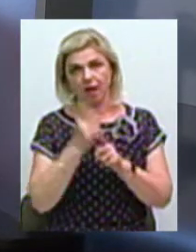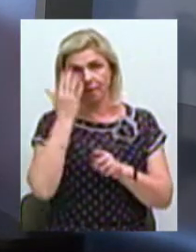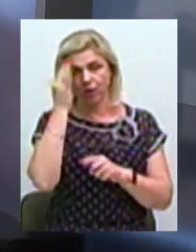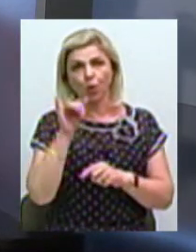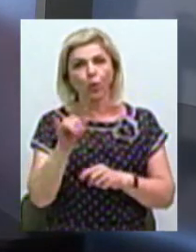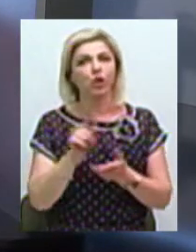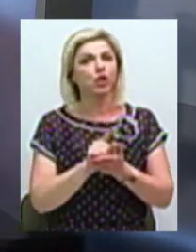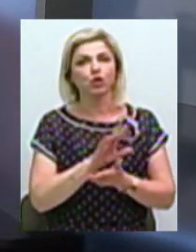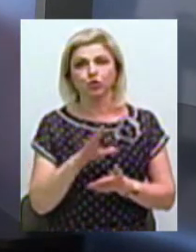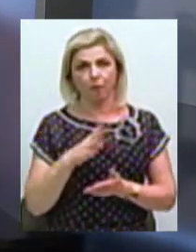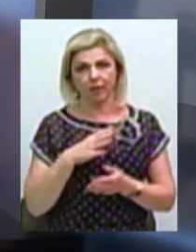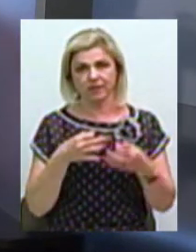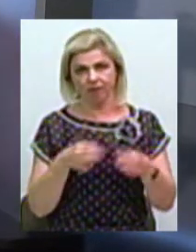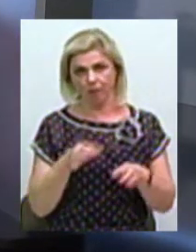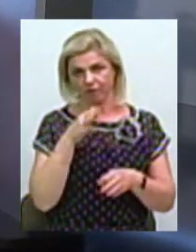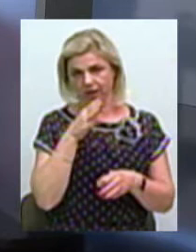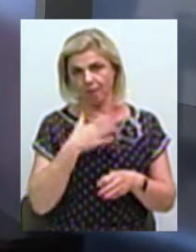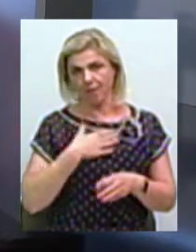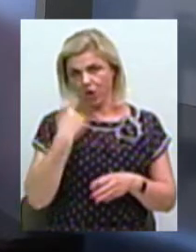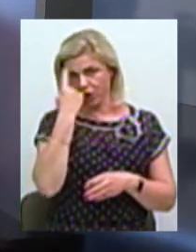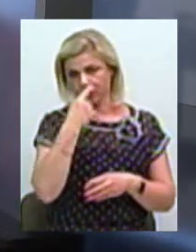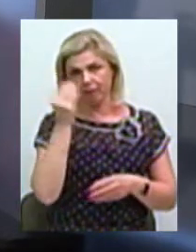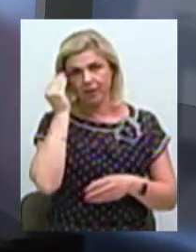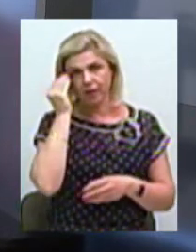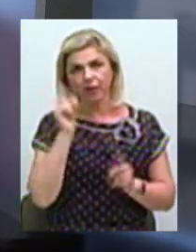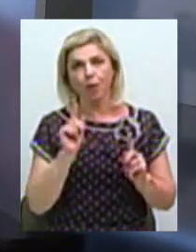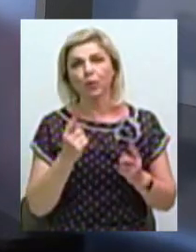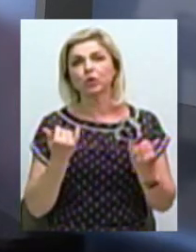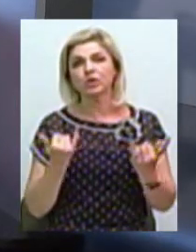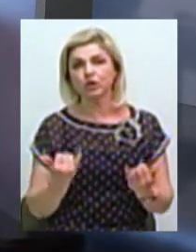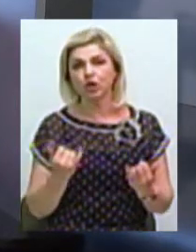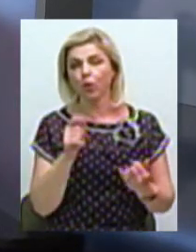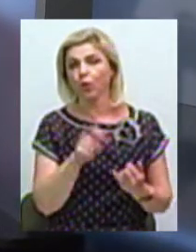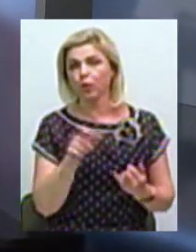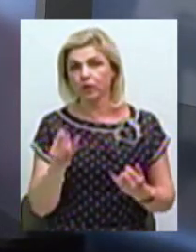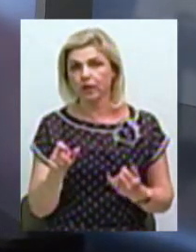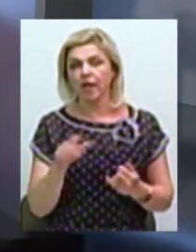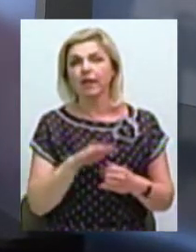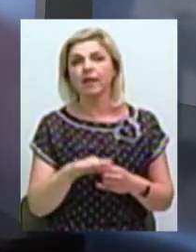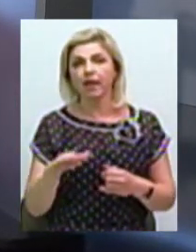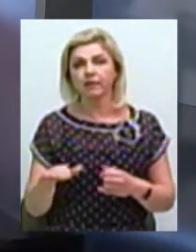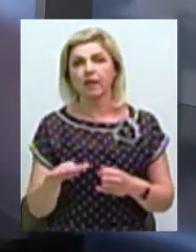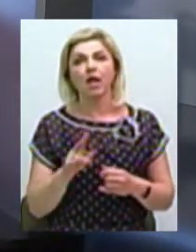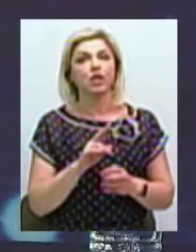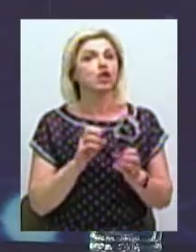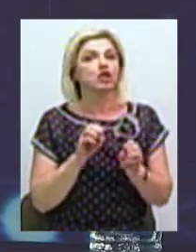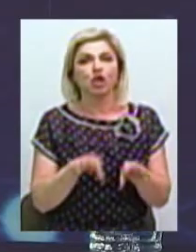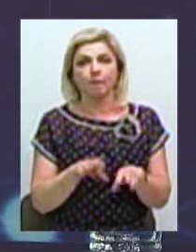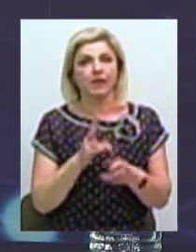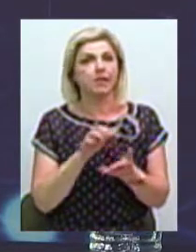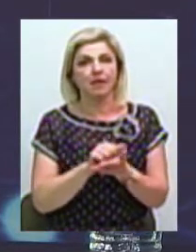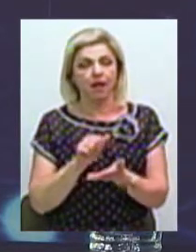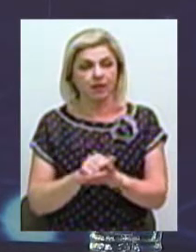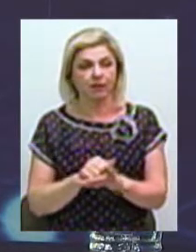быть свободного времени. Вот это мое личное мнение. Потому что сейчас люди, дети, которые они ничем не заняты, они все